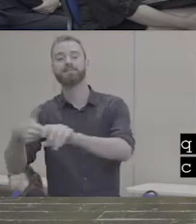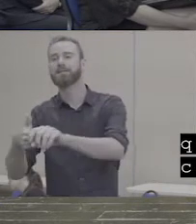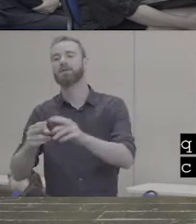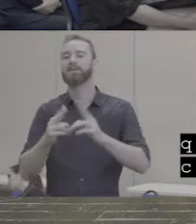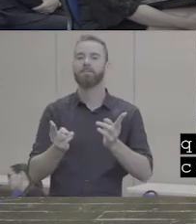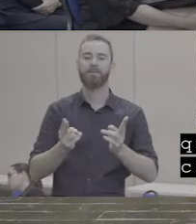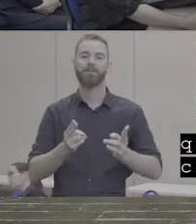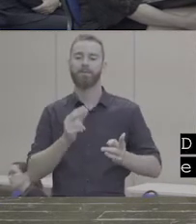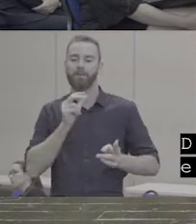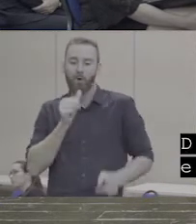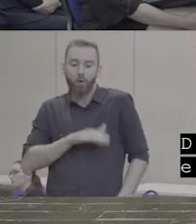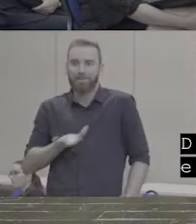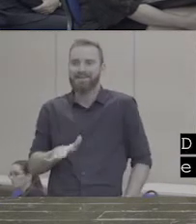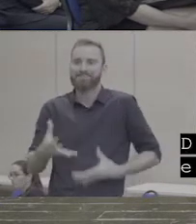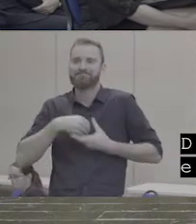réflexes-là.